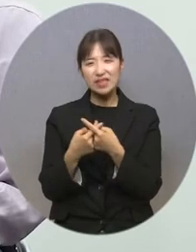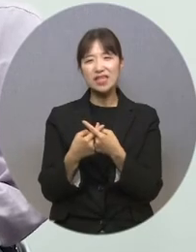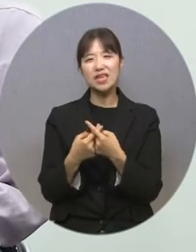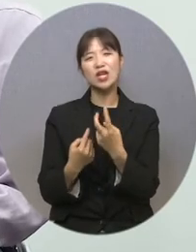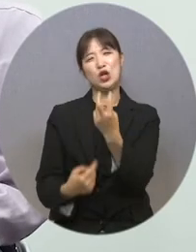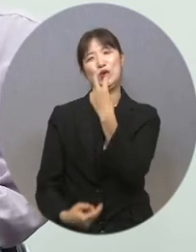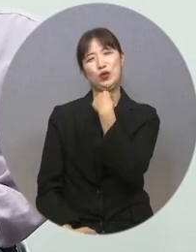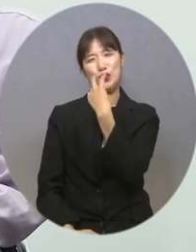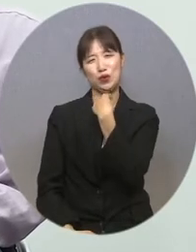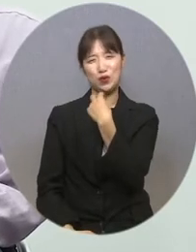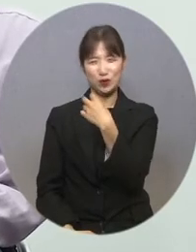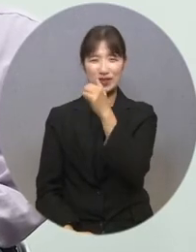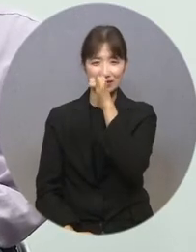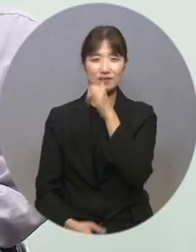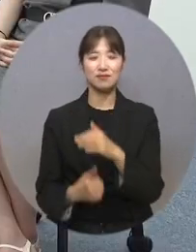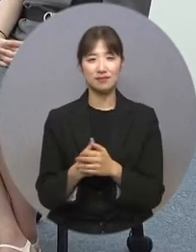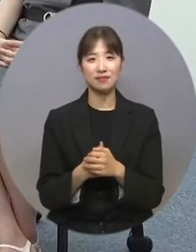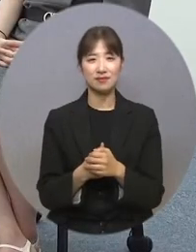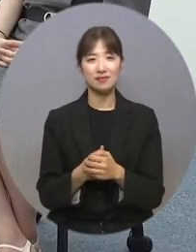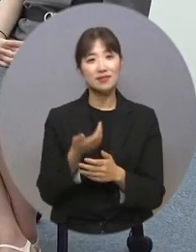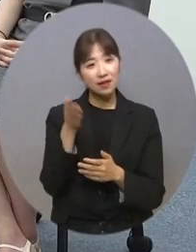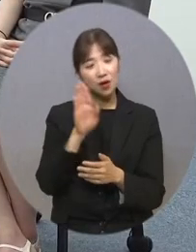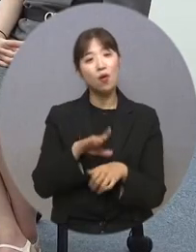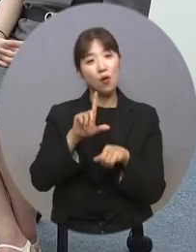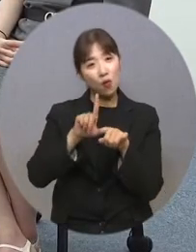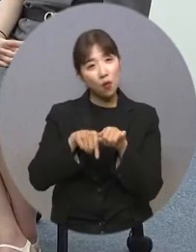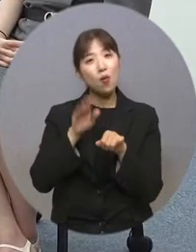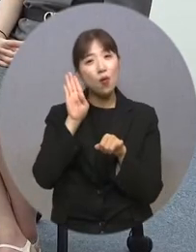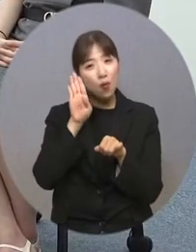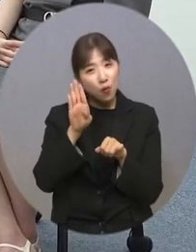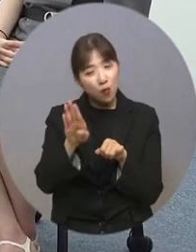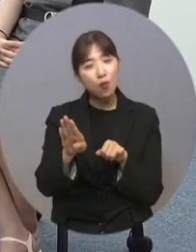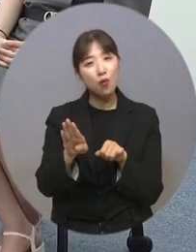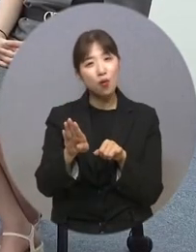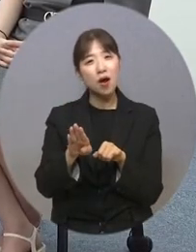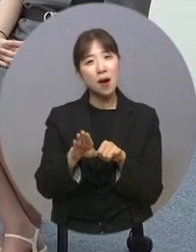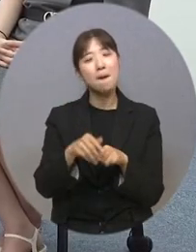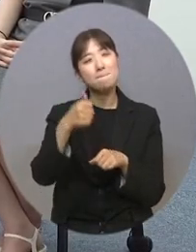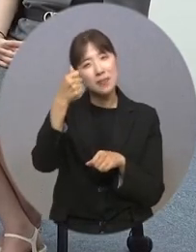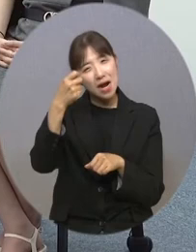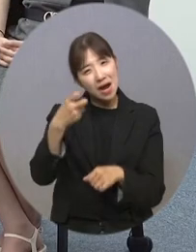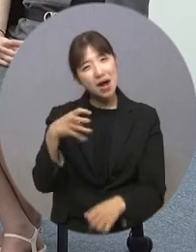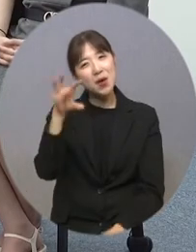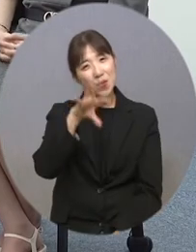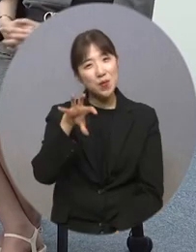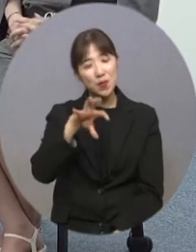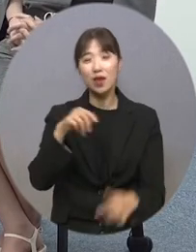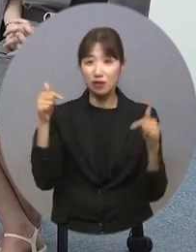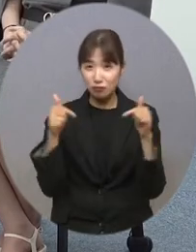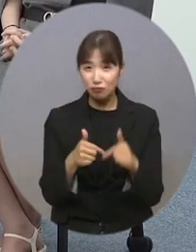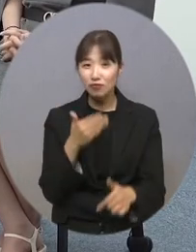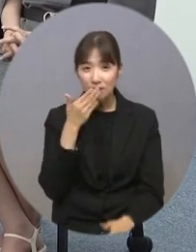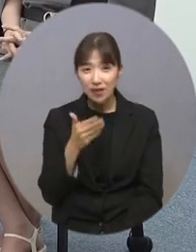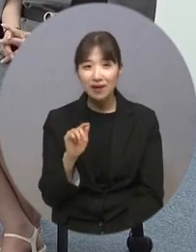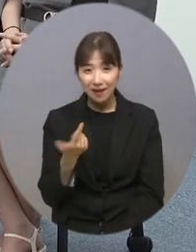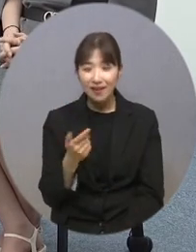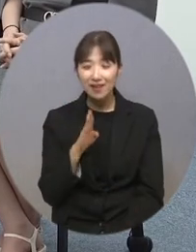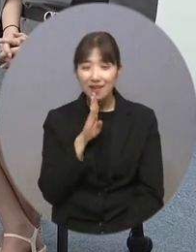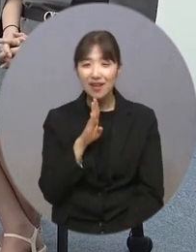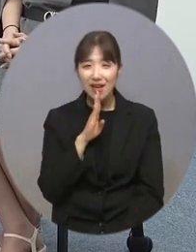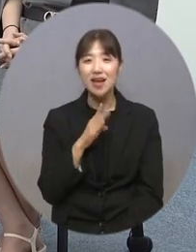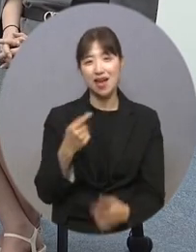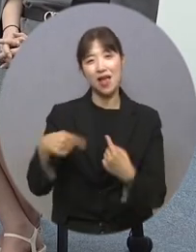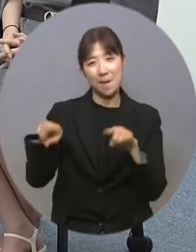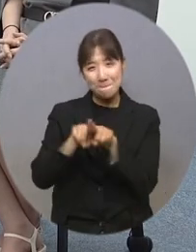될텐데 근데 그게 조금 제외하면 그래도 좀 이렇게 줄어들지 않아요 그런 개입은 그자 괜찮고 일상을 같이 하다